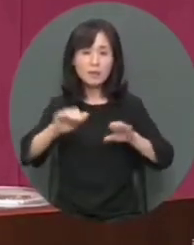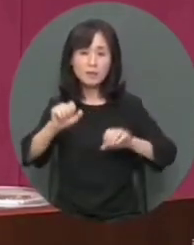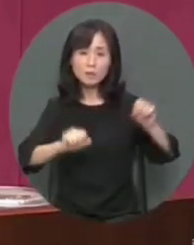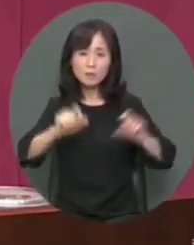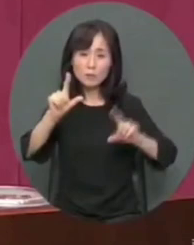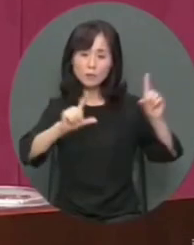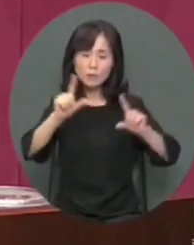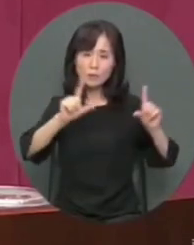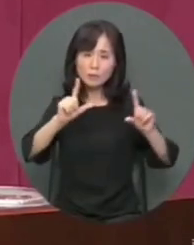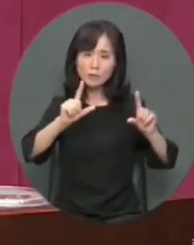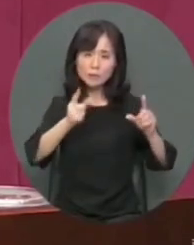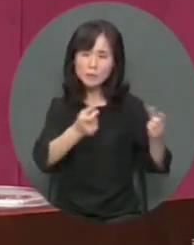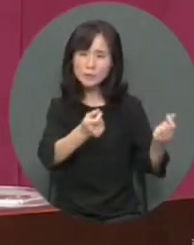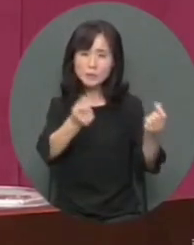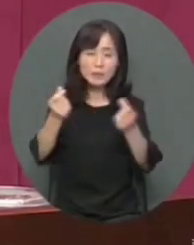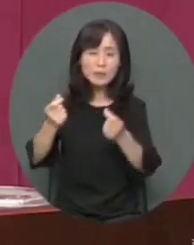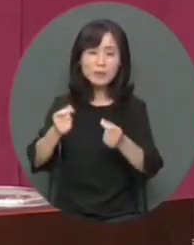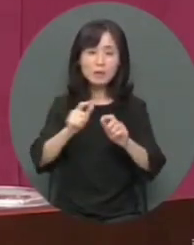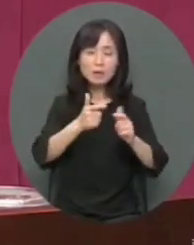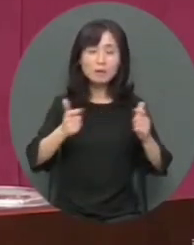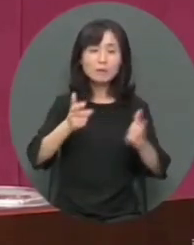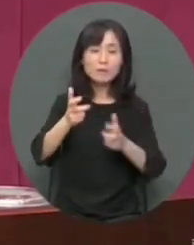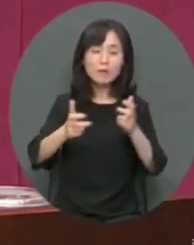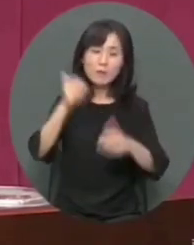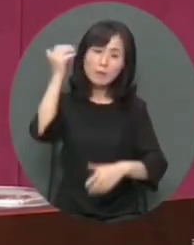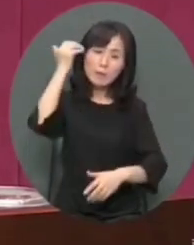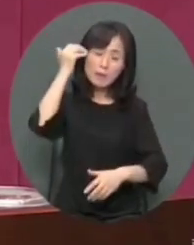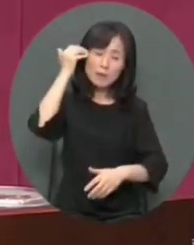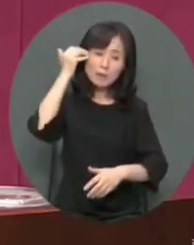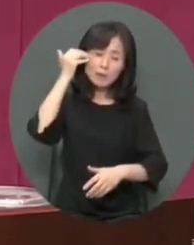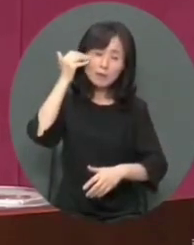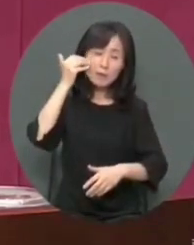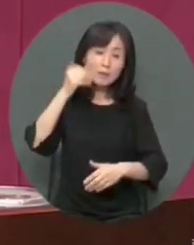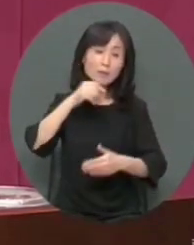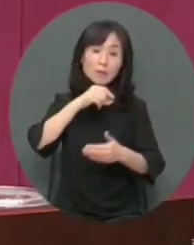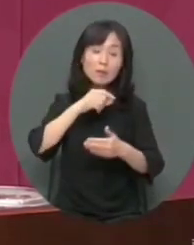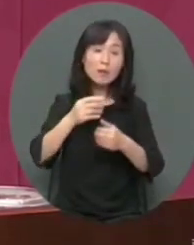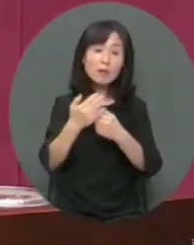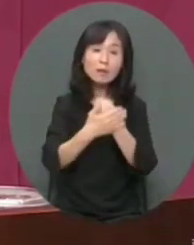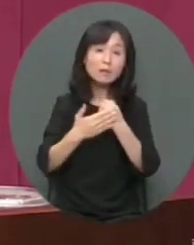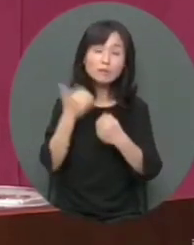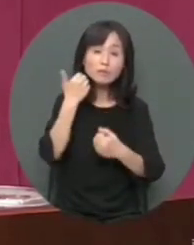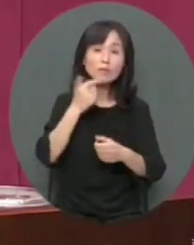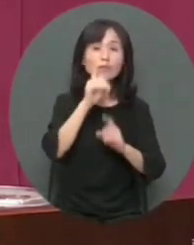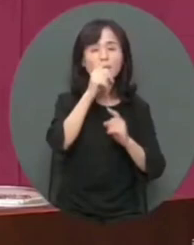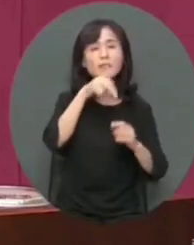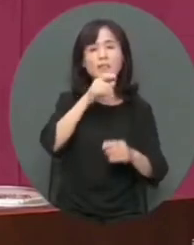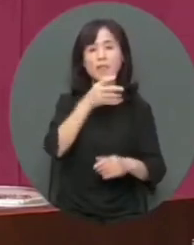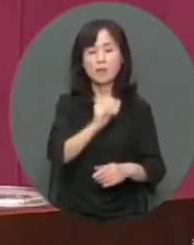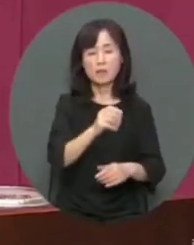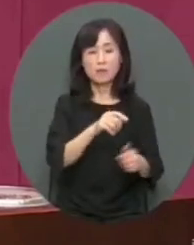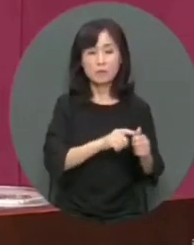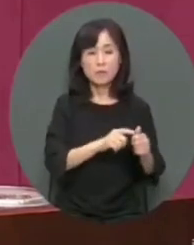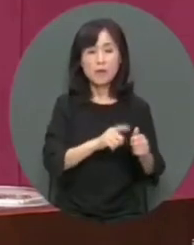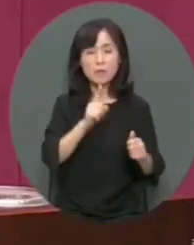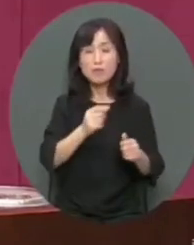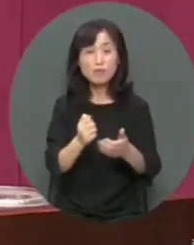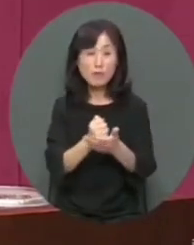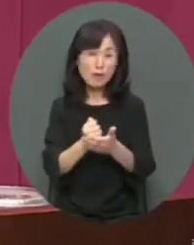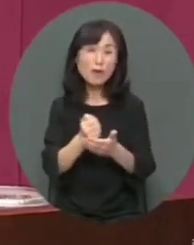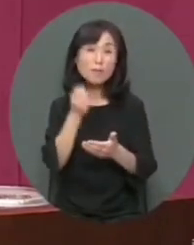매우 유사하며 이러한 각가지 사법 방해 행위들의 최대 수혜자는 이재명 의원이었습니다. 한 번은 우연일 수